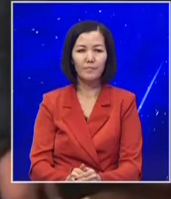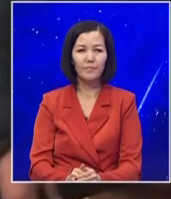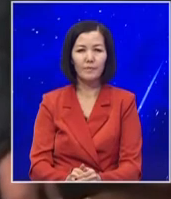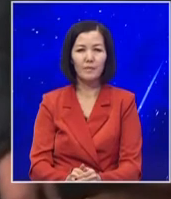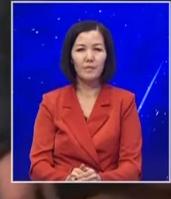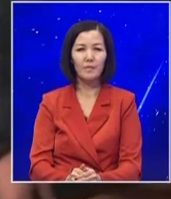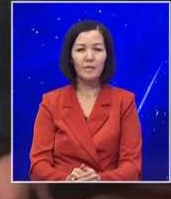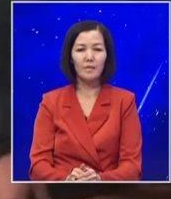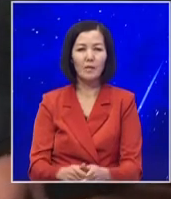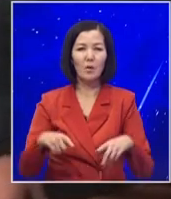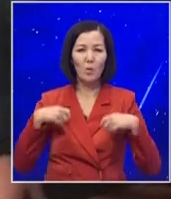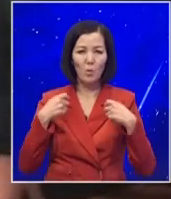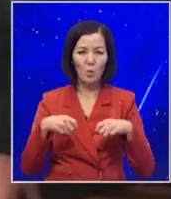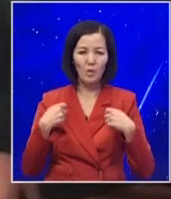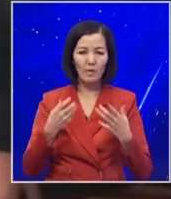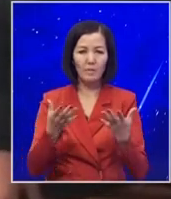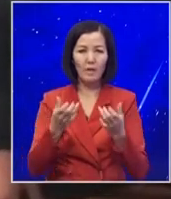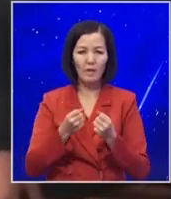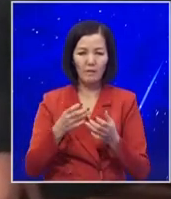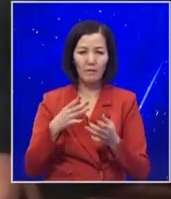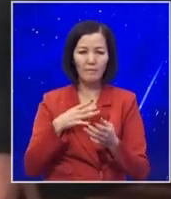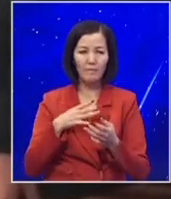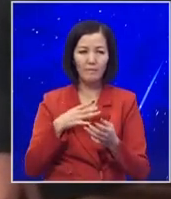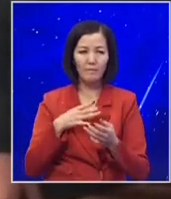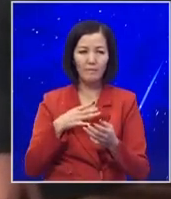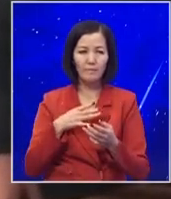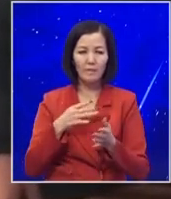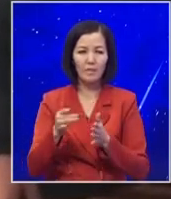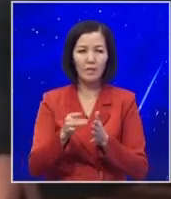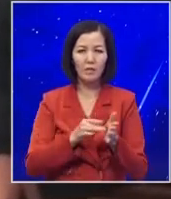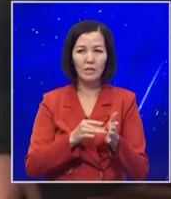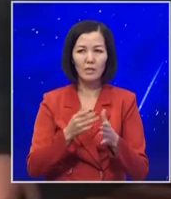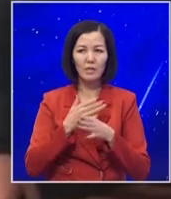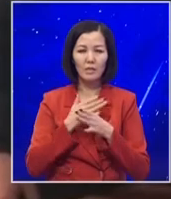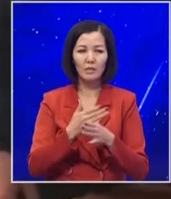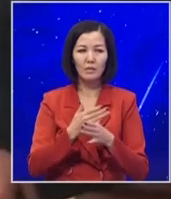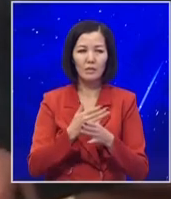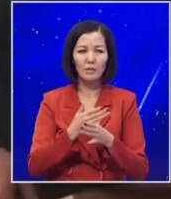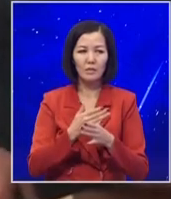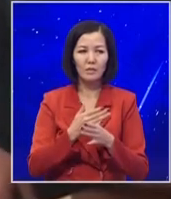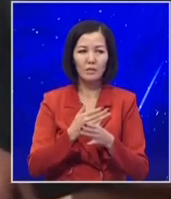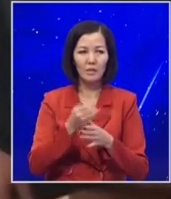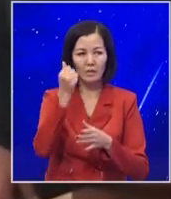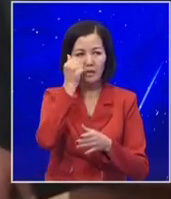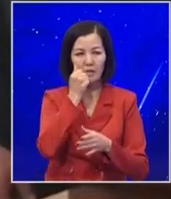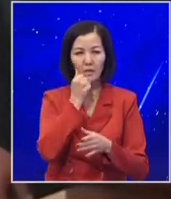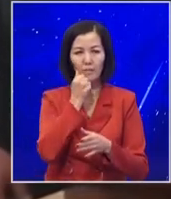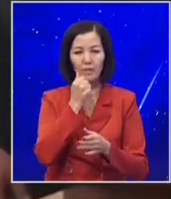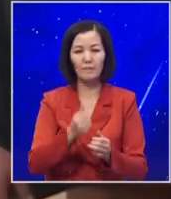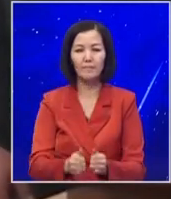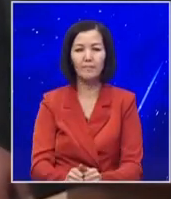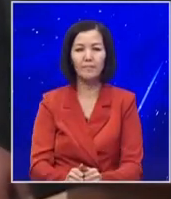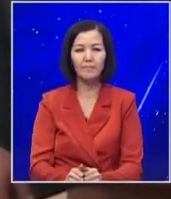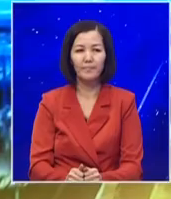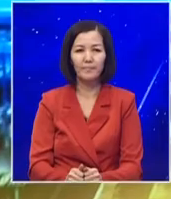Мен сол себепті Алакөл ауданының полиция мен жедел уәкілдеріне шексіз алғысымды айтамын, рахметімді айтамын.